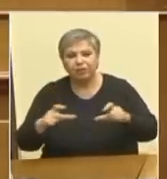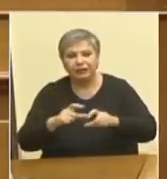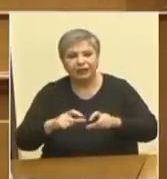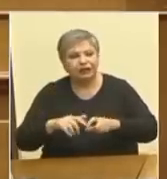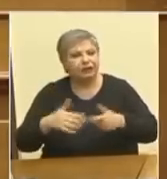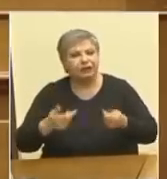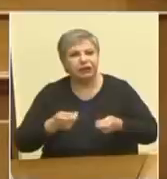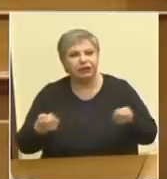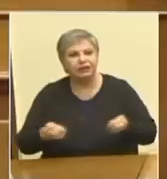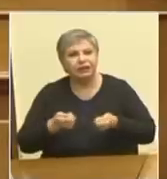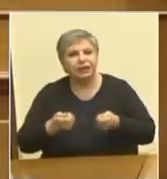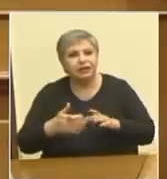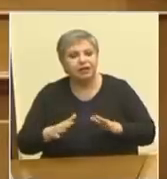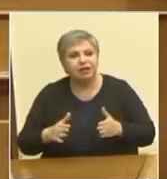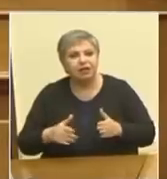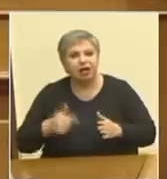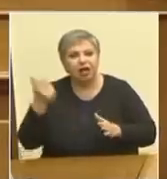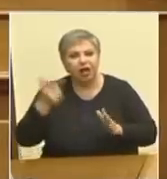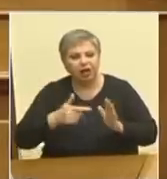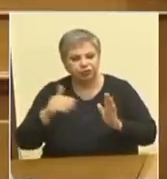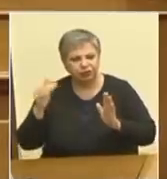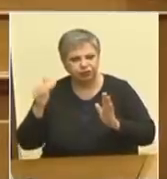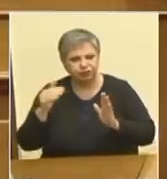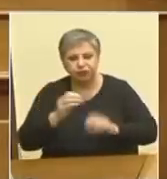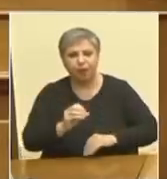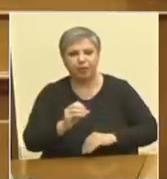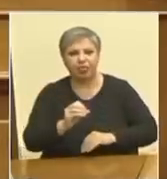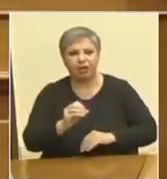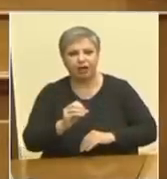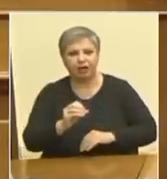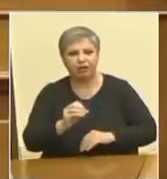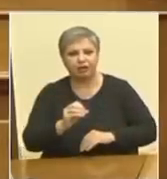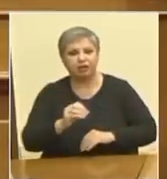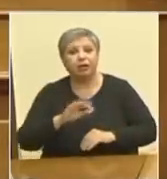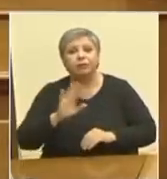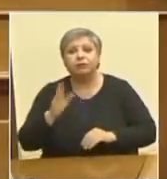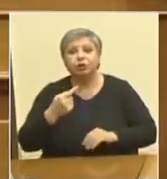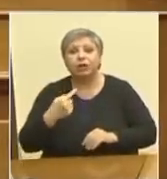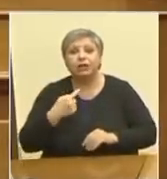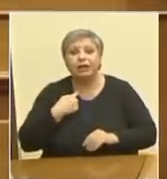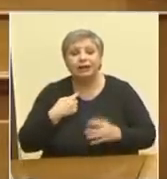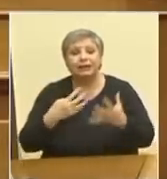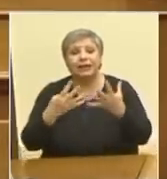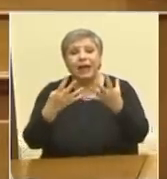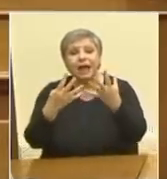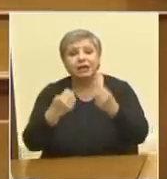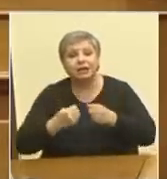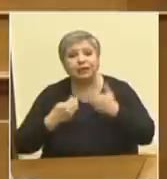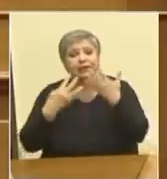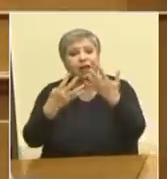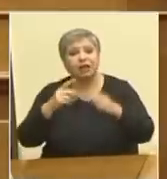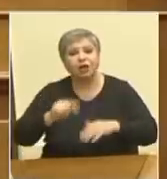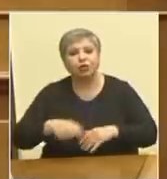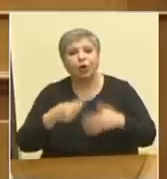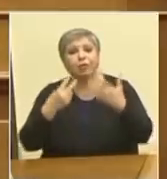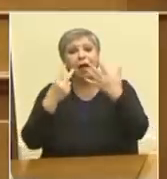ανακεφαλοποίηση? Πήγανε περίπου στο μηδέν. Έχασαν ή δεν έχασαν οι τράπεζες το 99,7% της